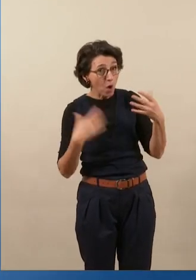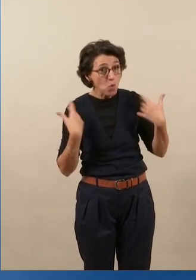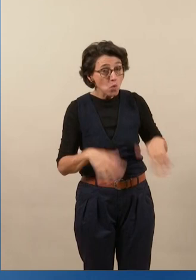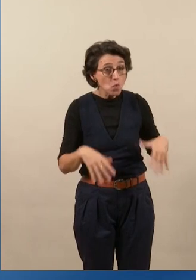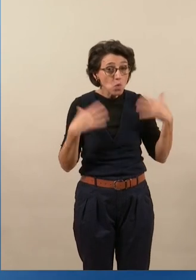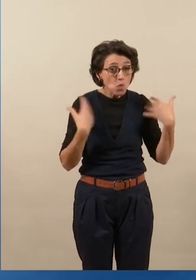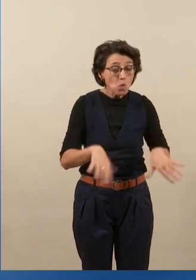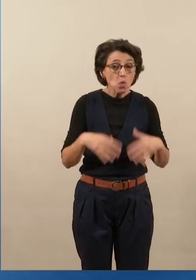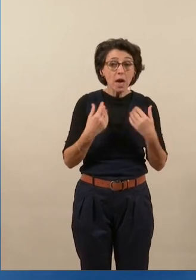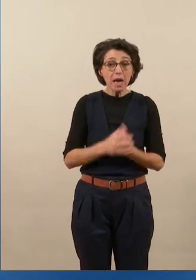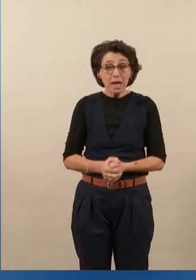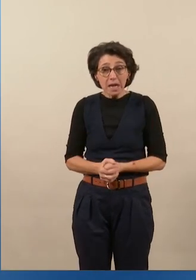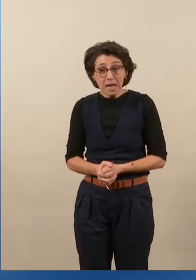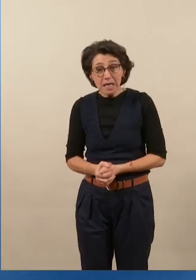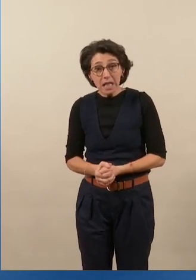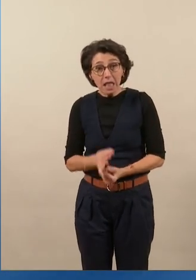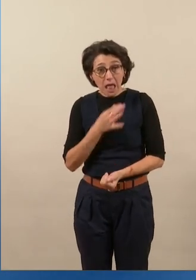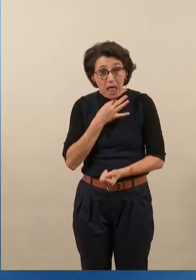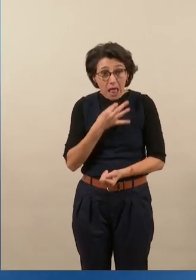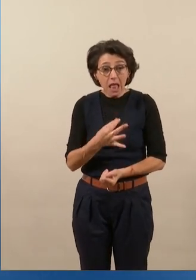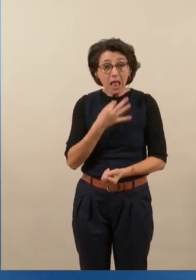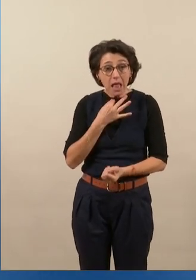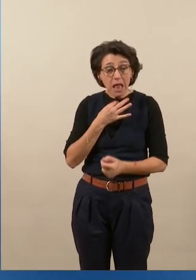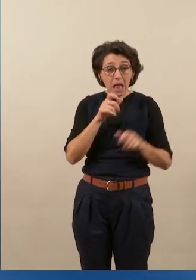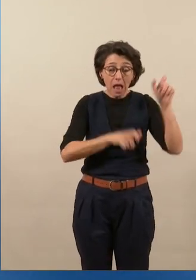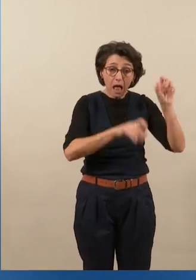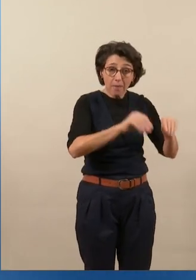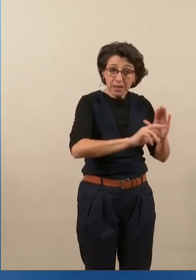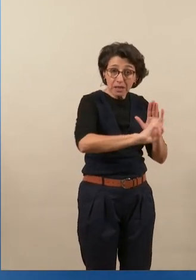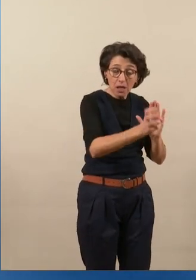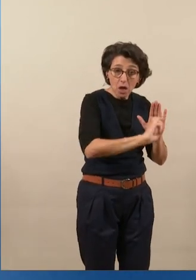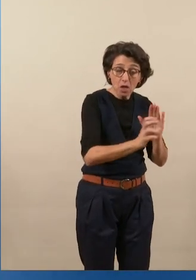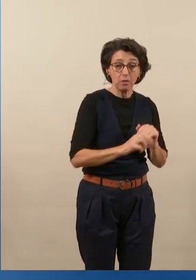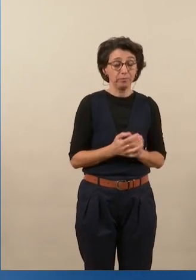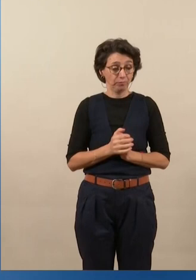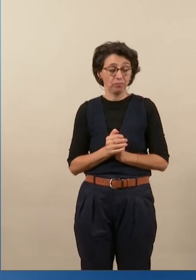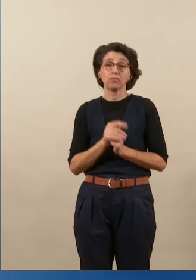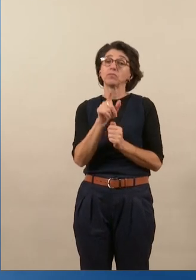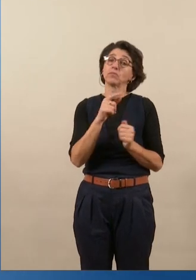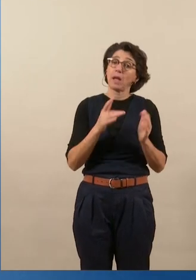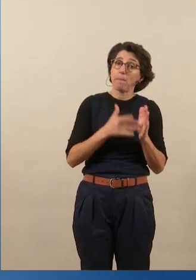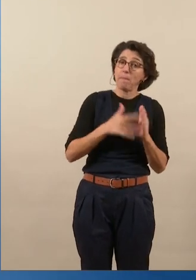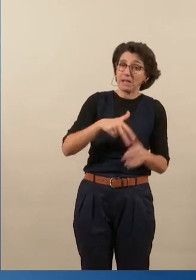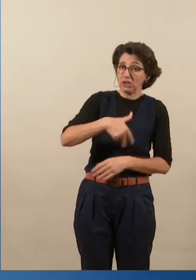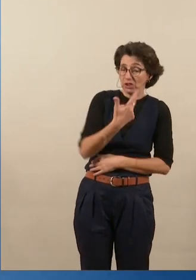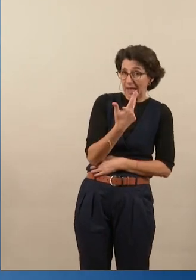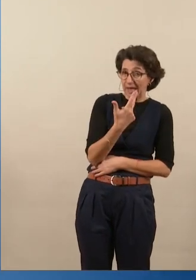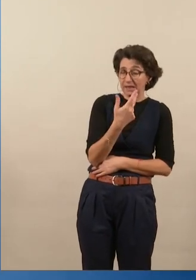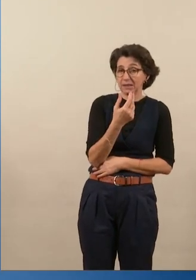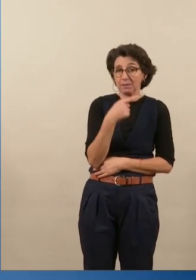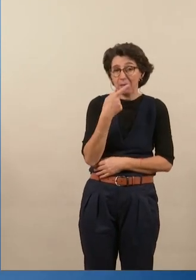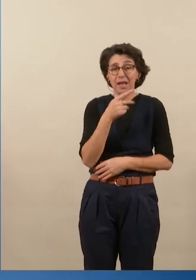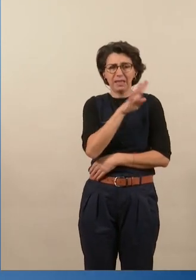et les GR les grenoublois pardon en page 13 vous vous évoquez ainsi les 44 millions de la recette